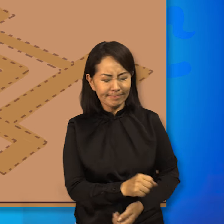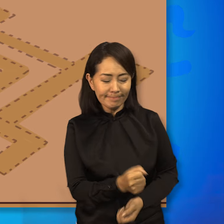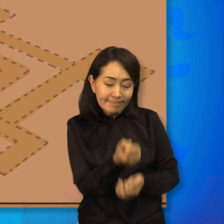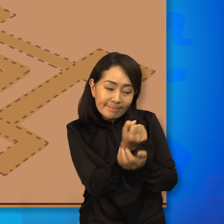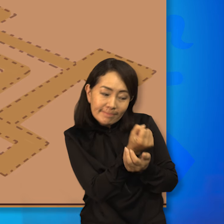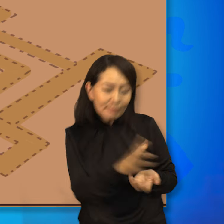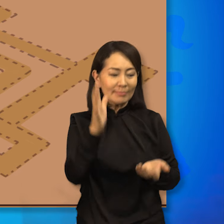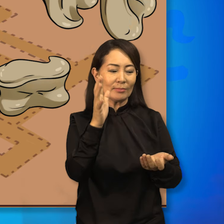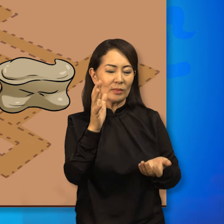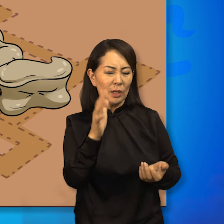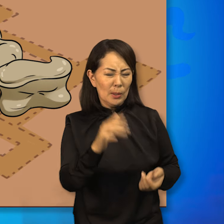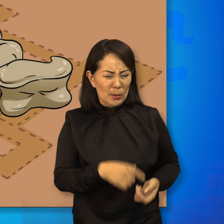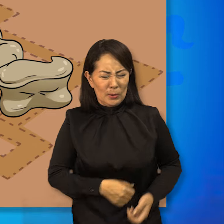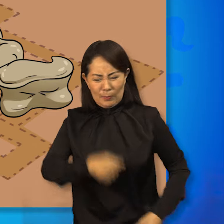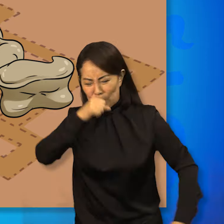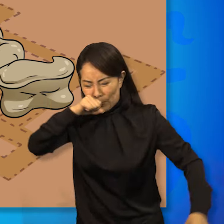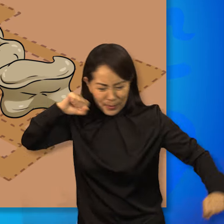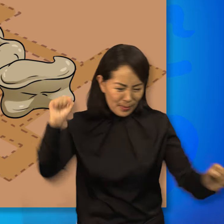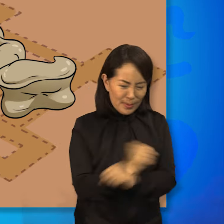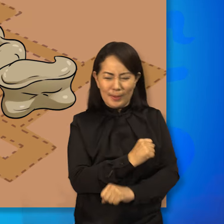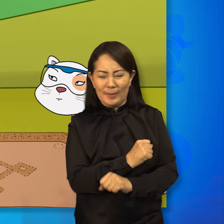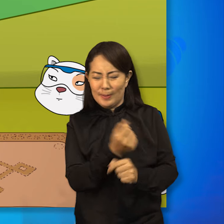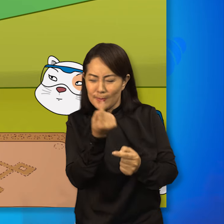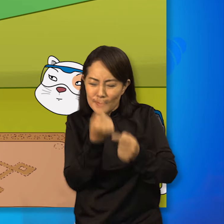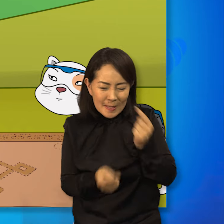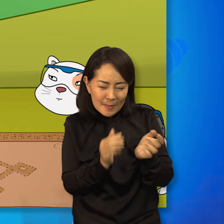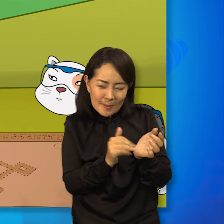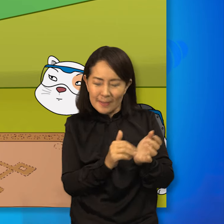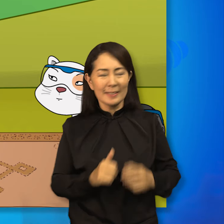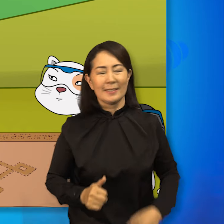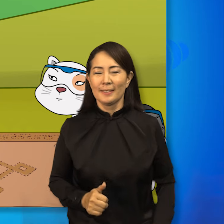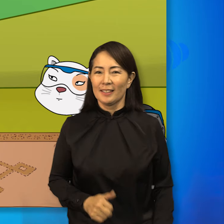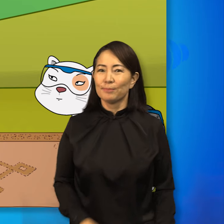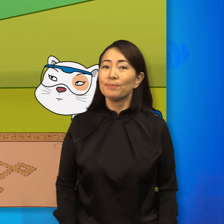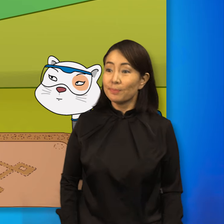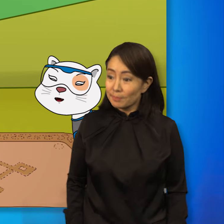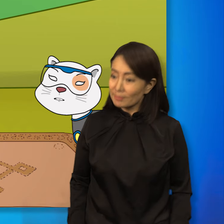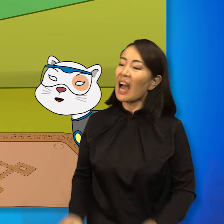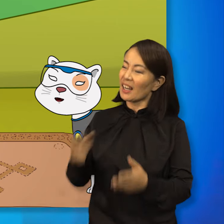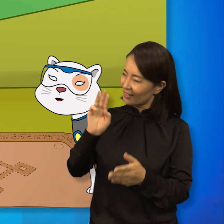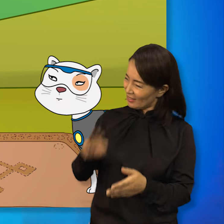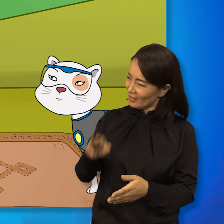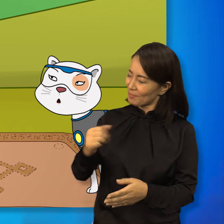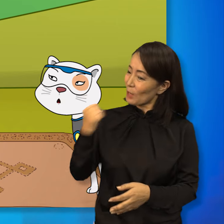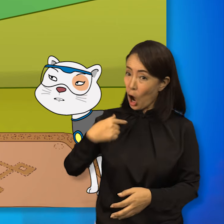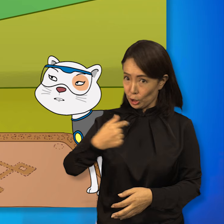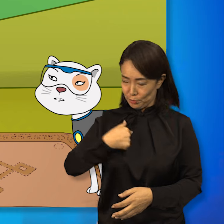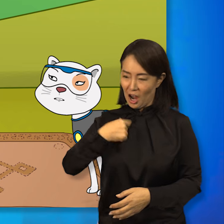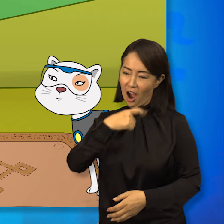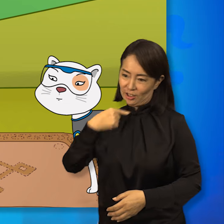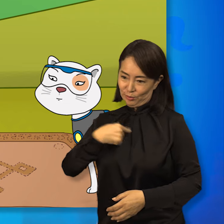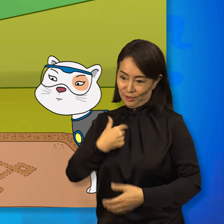маань 2-5 луугаан илгээж энэ бор толгойг нэрхэхээр юу болохыг чинь харна.